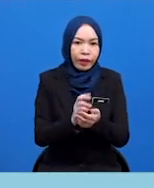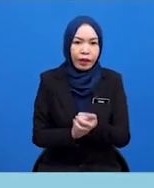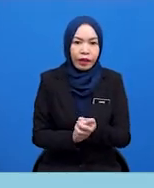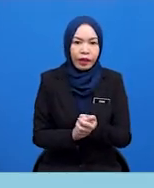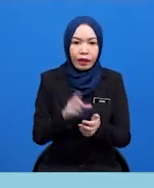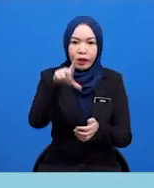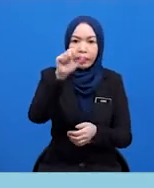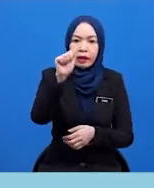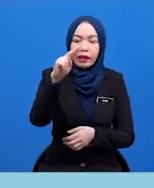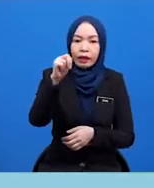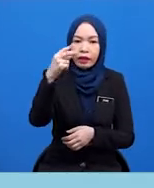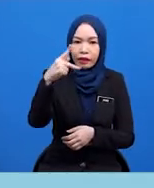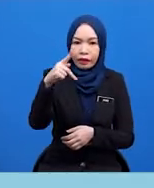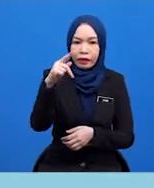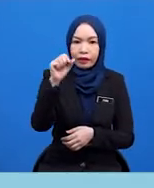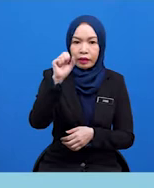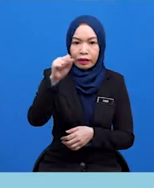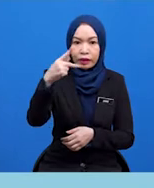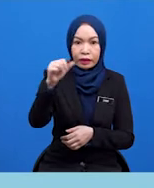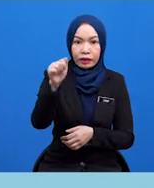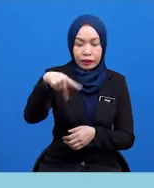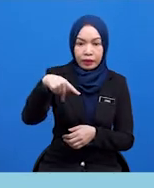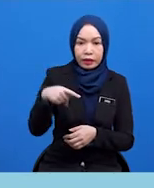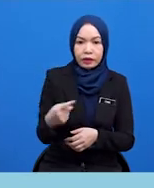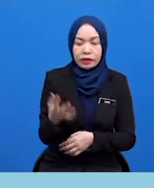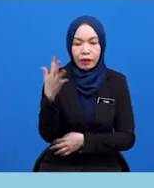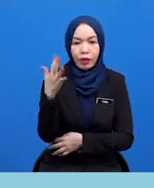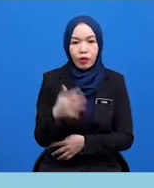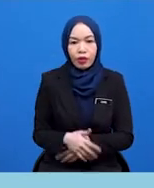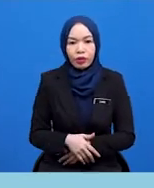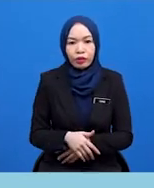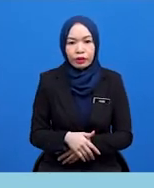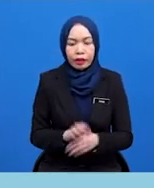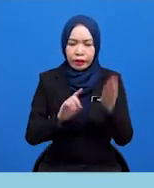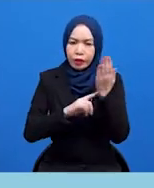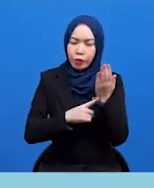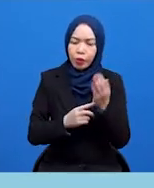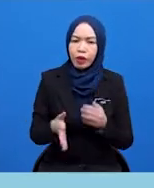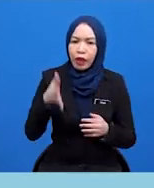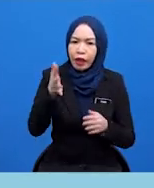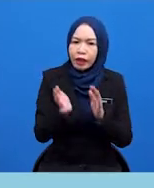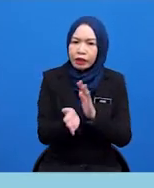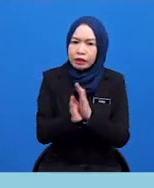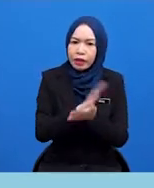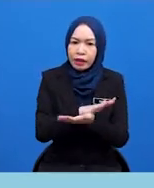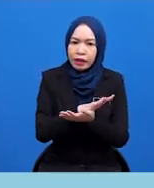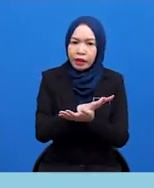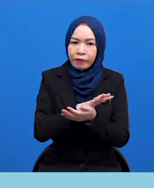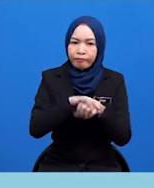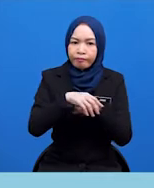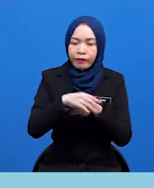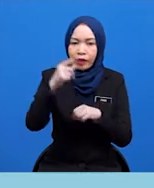akan bertukar kepada kawasan gondol di peringkat awal pembukaan ladang atau penanaman